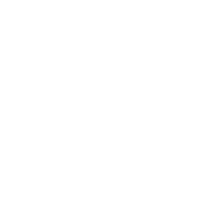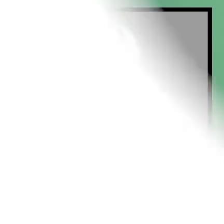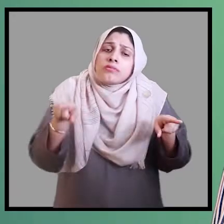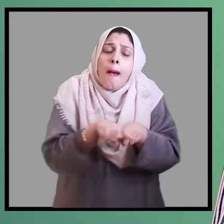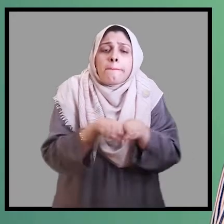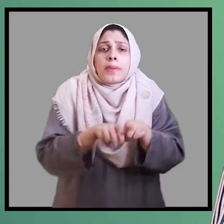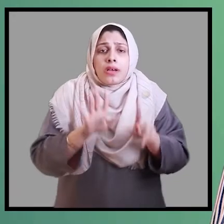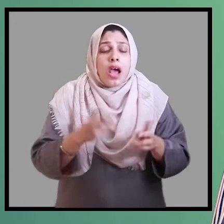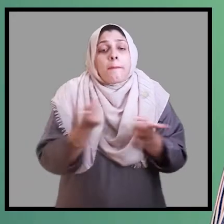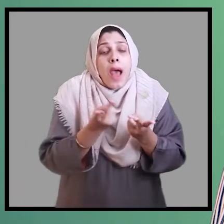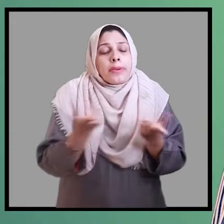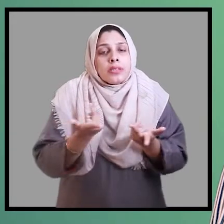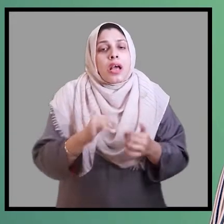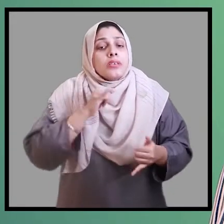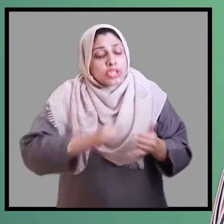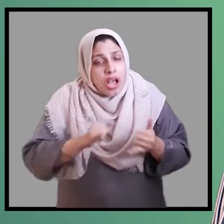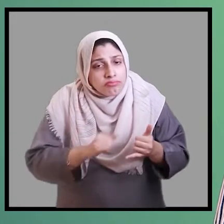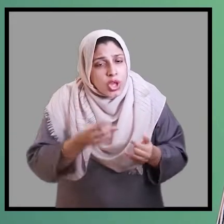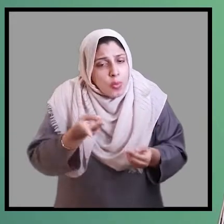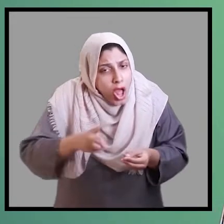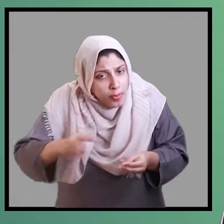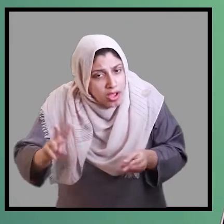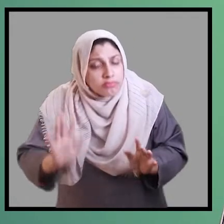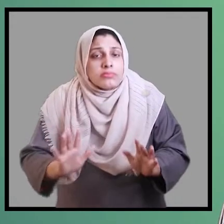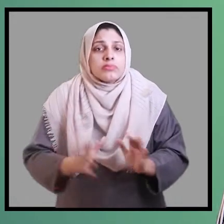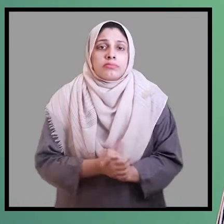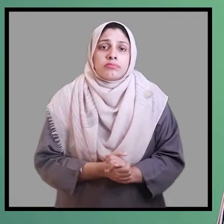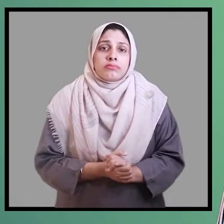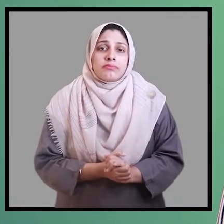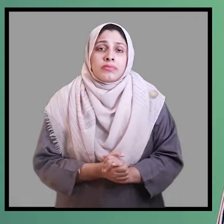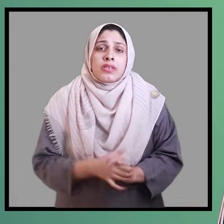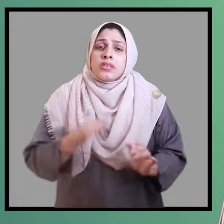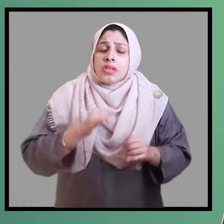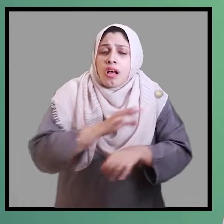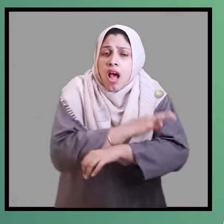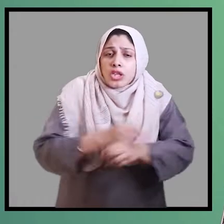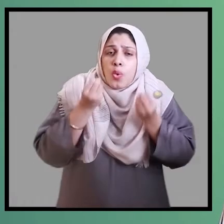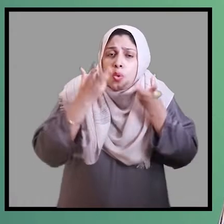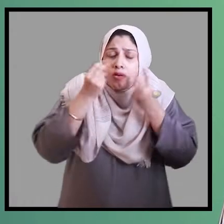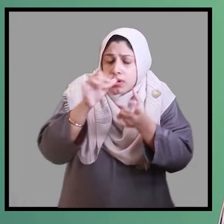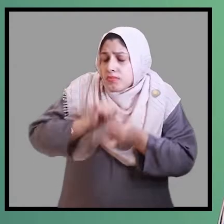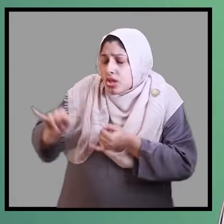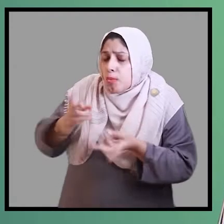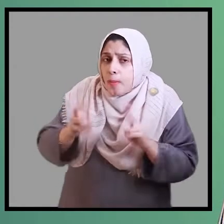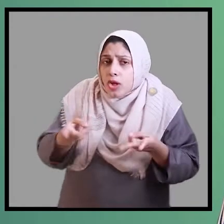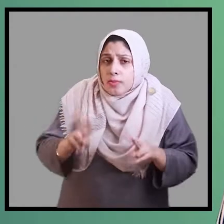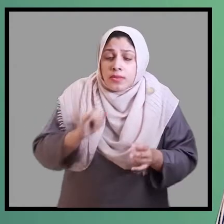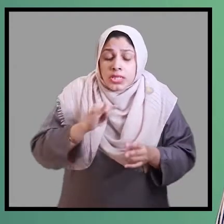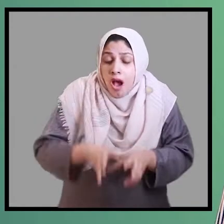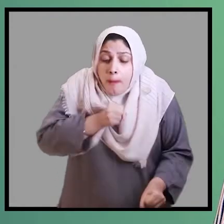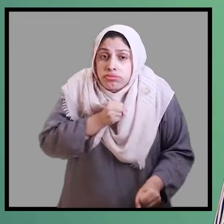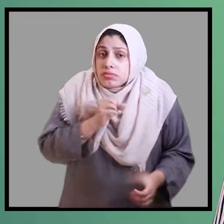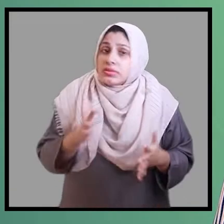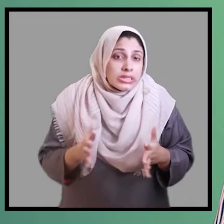कुछ इनकी जो अलामत हैं वो भी दोनों एक दूसरे के साथ मिलती जुलती हैं, जैसे यूरिन की जो बार बार आने की, पेशाब की